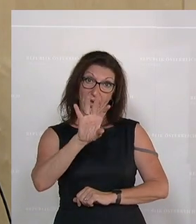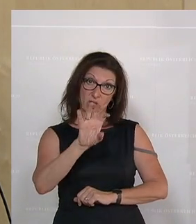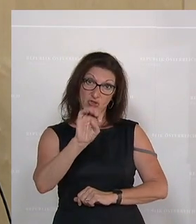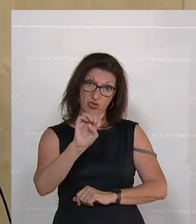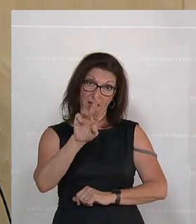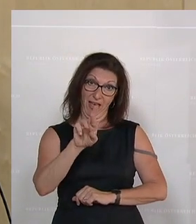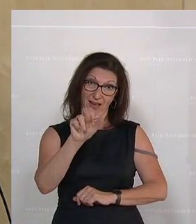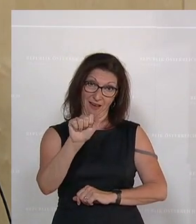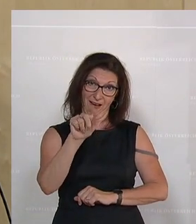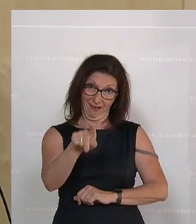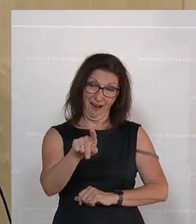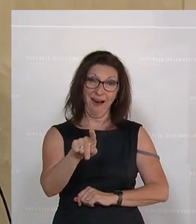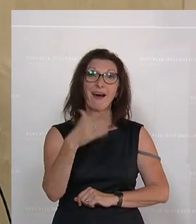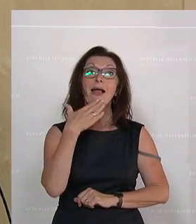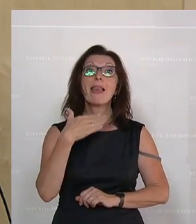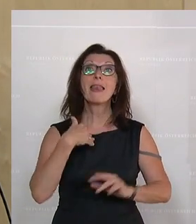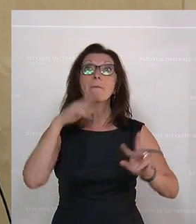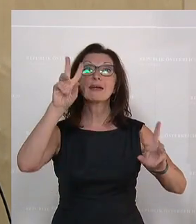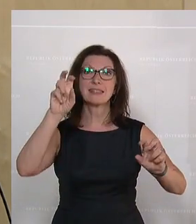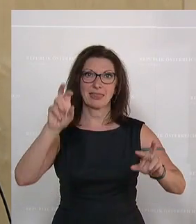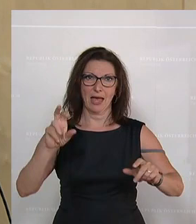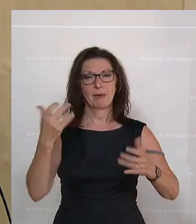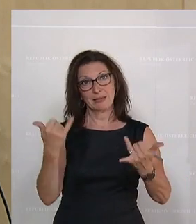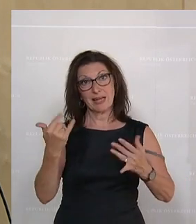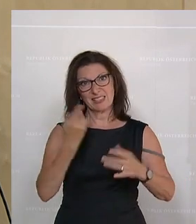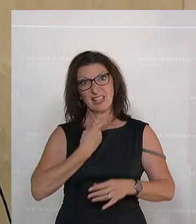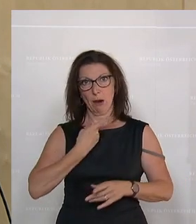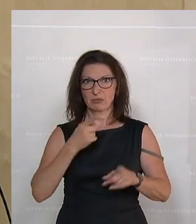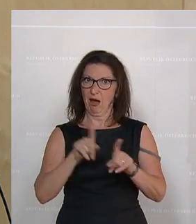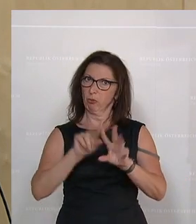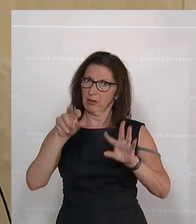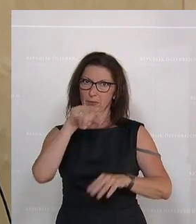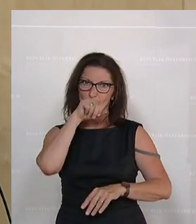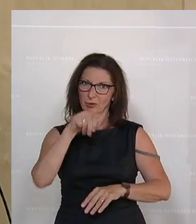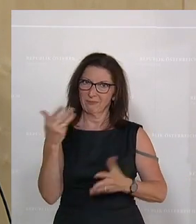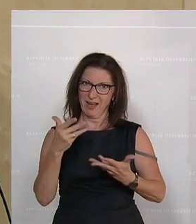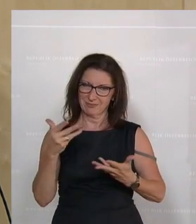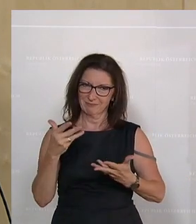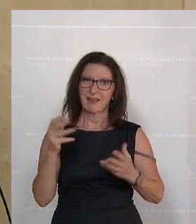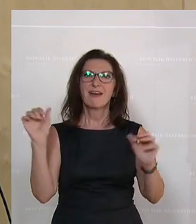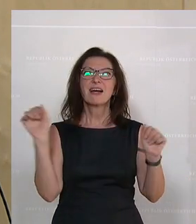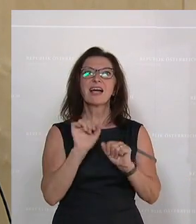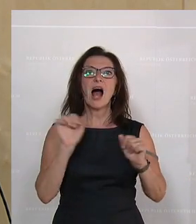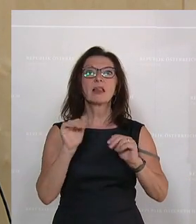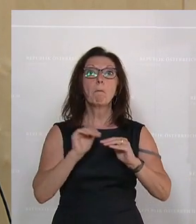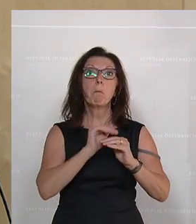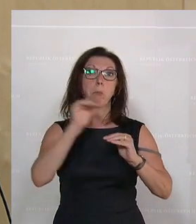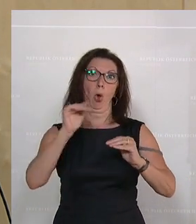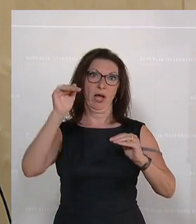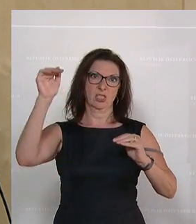lieblingsthema auf mein lieblingsthema mittlerweile geworden muss sich ehrlicherweise sagen die abschaffung der kalten progression